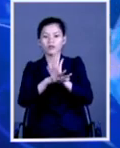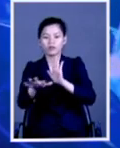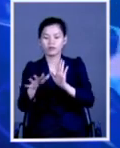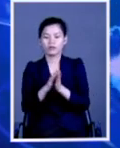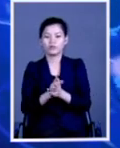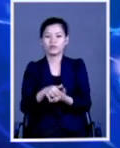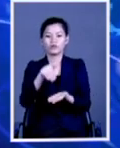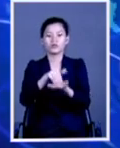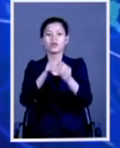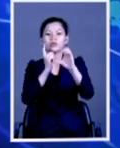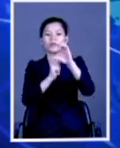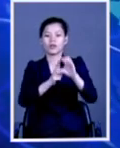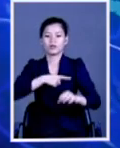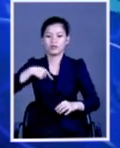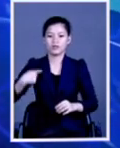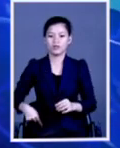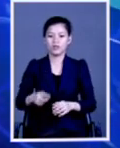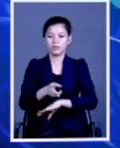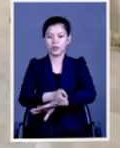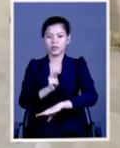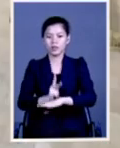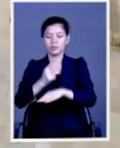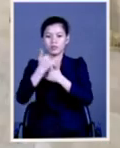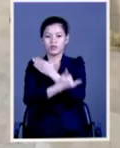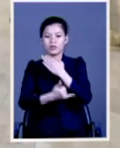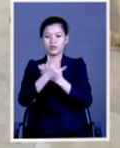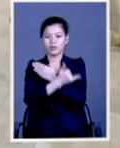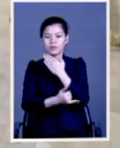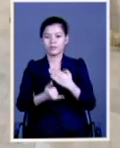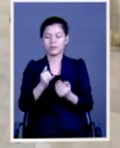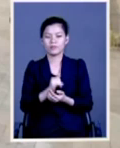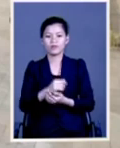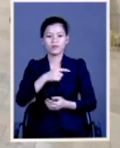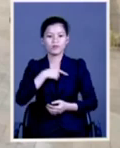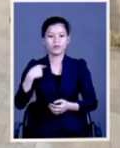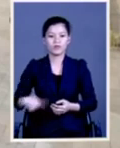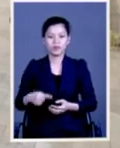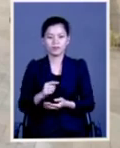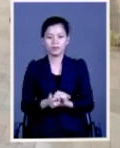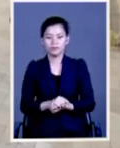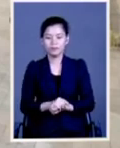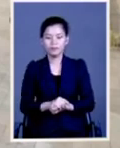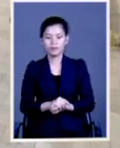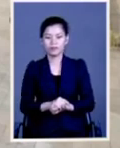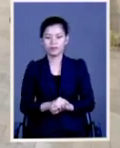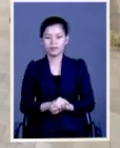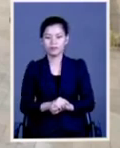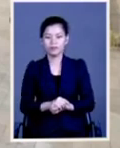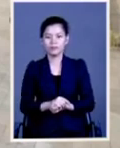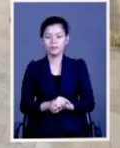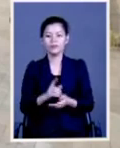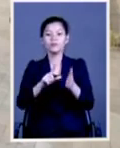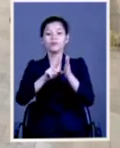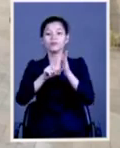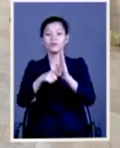การศูนย์กลางภาคคอมมิวนิสต์จีนประธานประเทศแห่งสาธารณรัฐประชาชนจีนสหายซีจิ้นผิงเลขาธิ